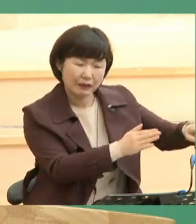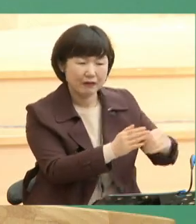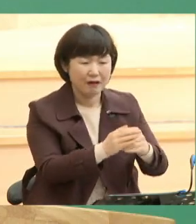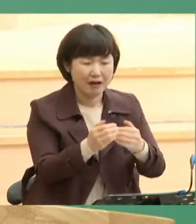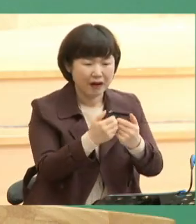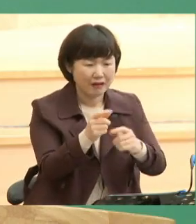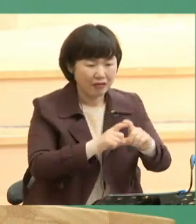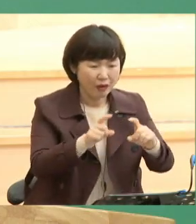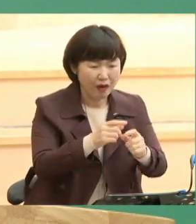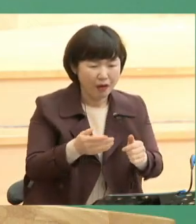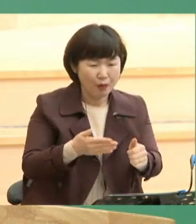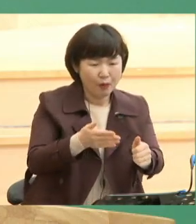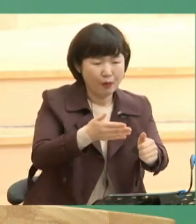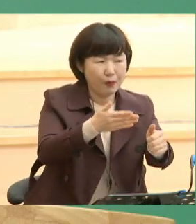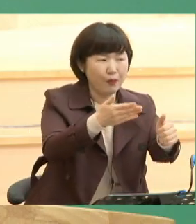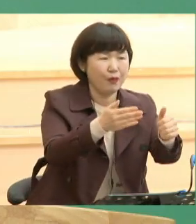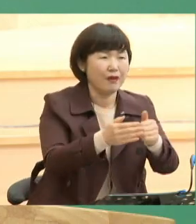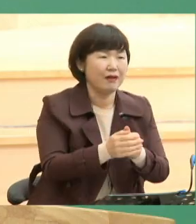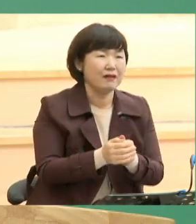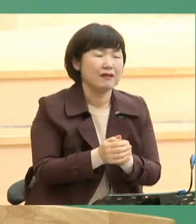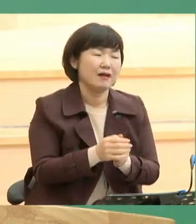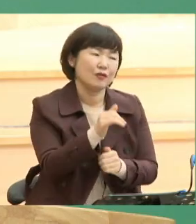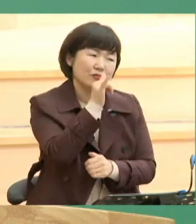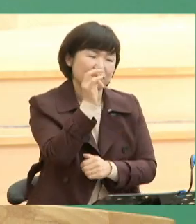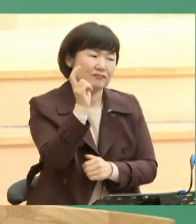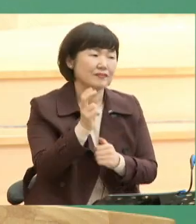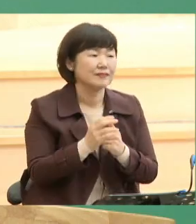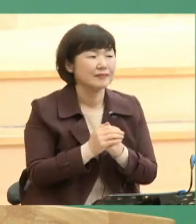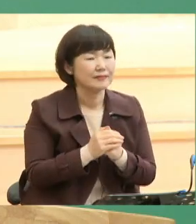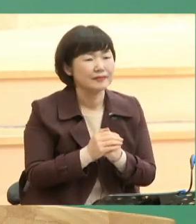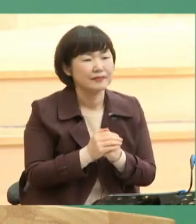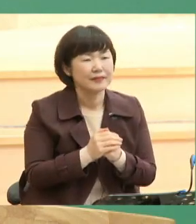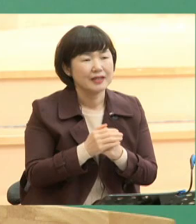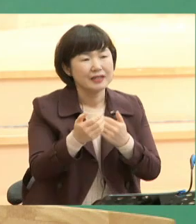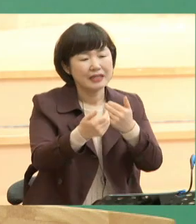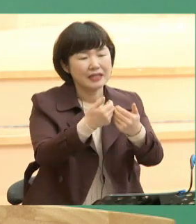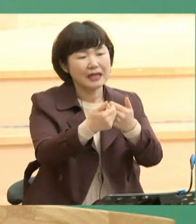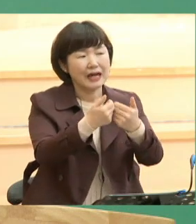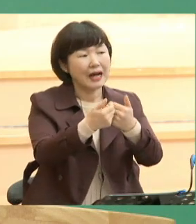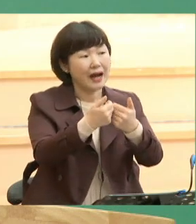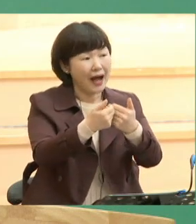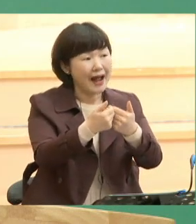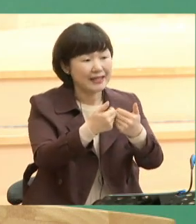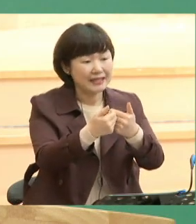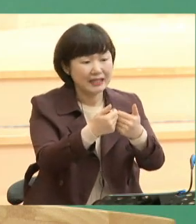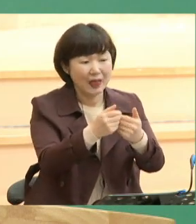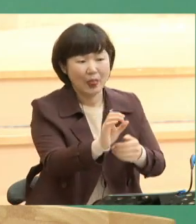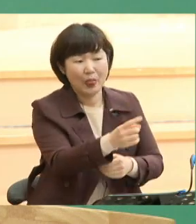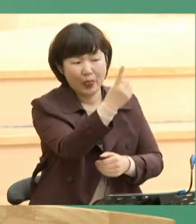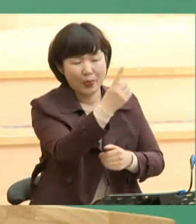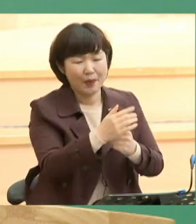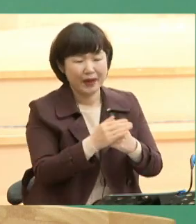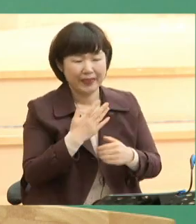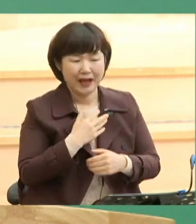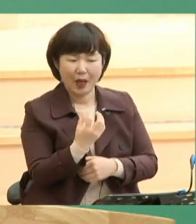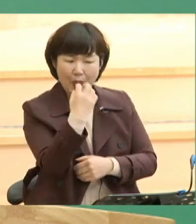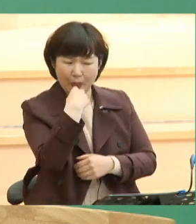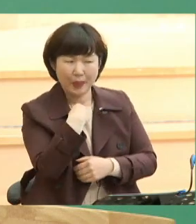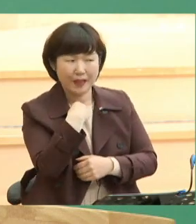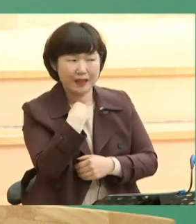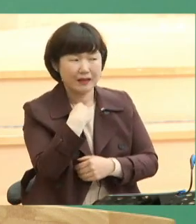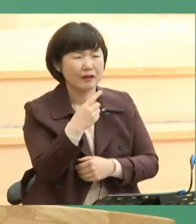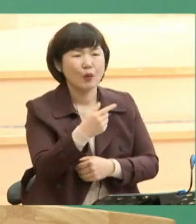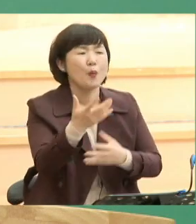0 그 속 갈등의 어떤 방사 이익을 그걸로 밥 먹고 사는 사람들이